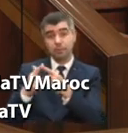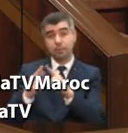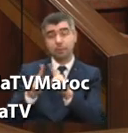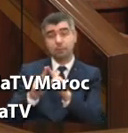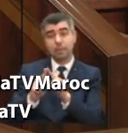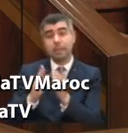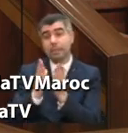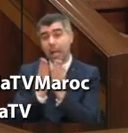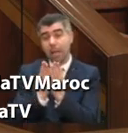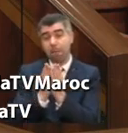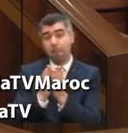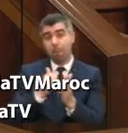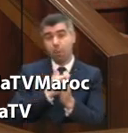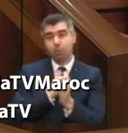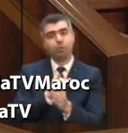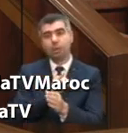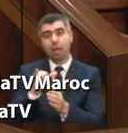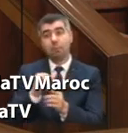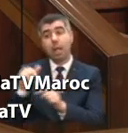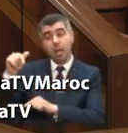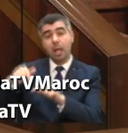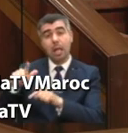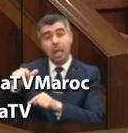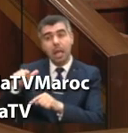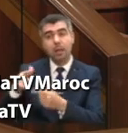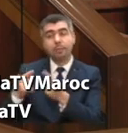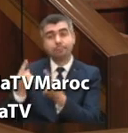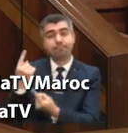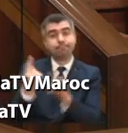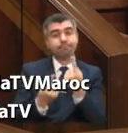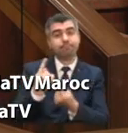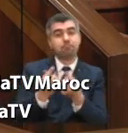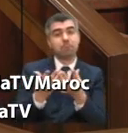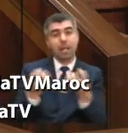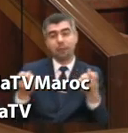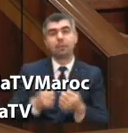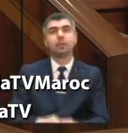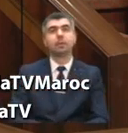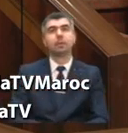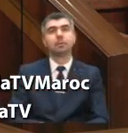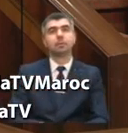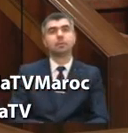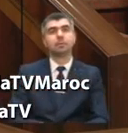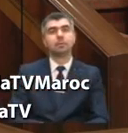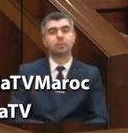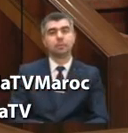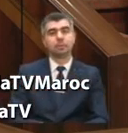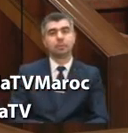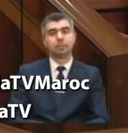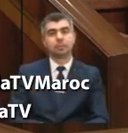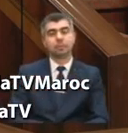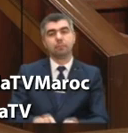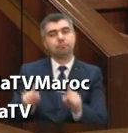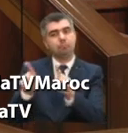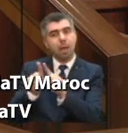القطاع ديال التعليم الخاص؟ وأنا أعتقد على أنه قطاعات أخرى أيضا تهي عرفت